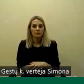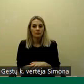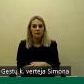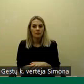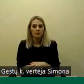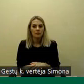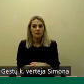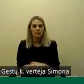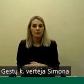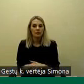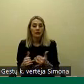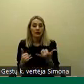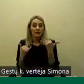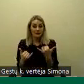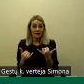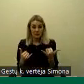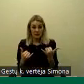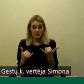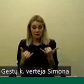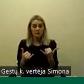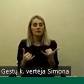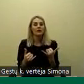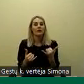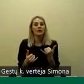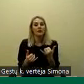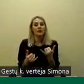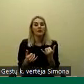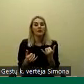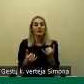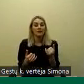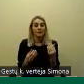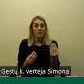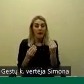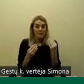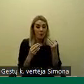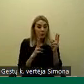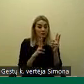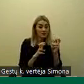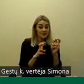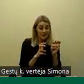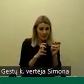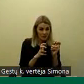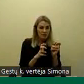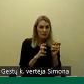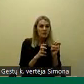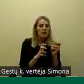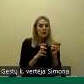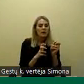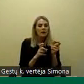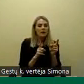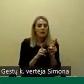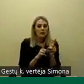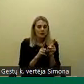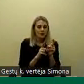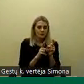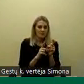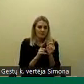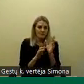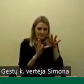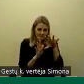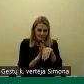dabartinis variantas, kai tarp dalykinės temos jos ateina ne tik tai patį mokymosi turinį, yra